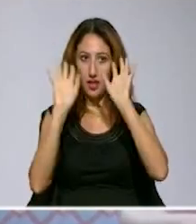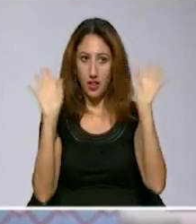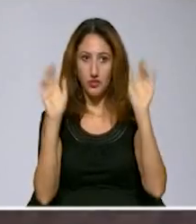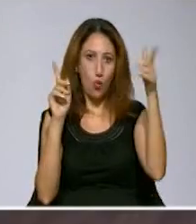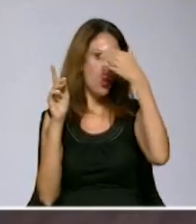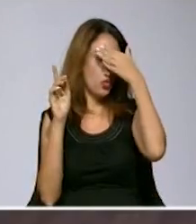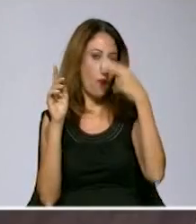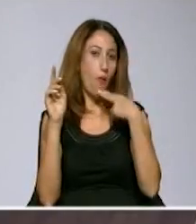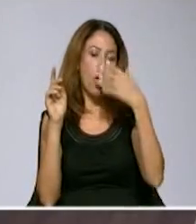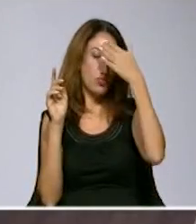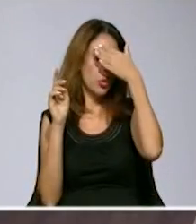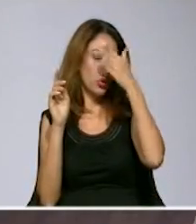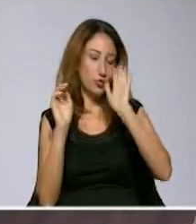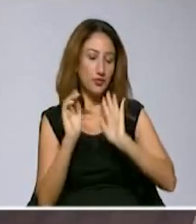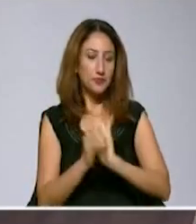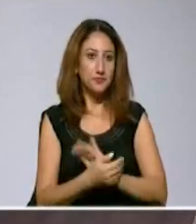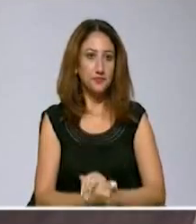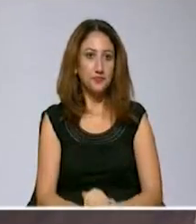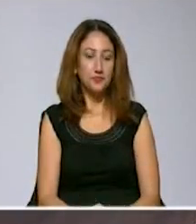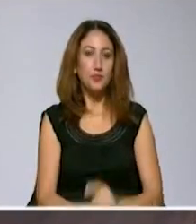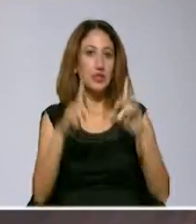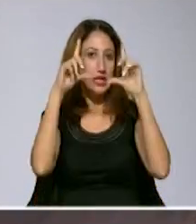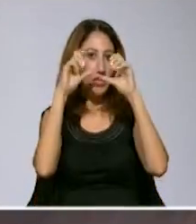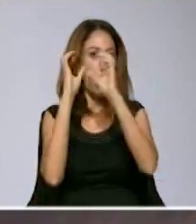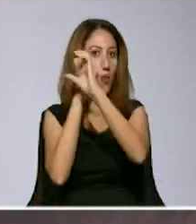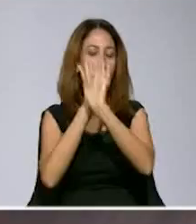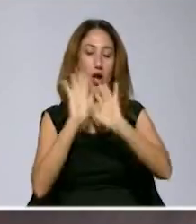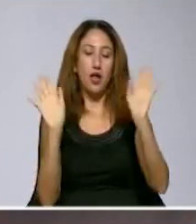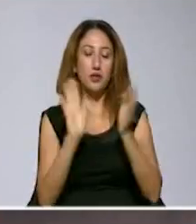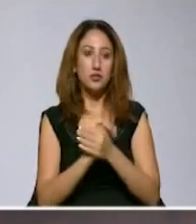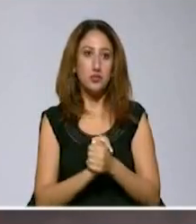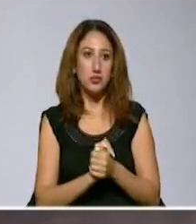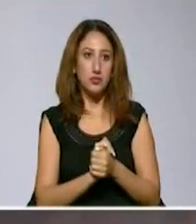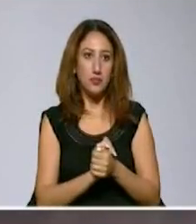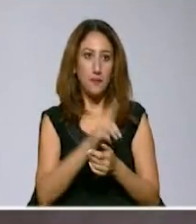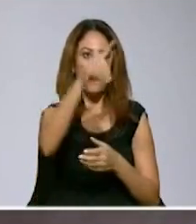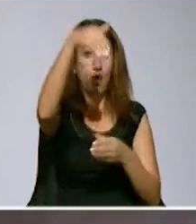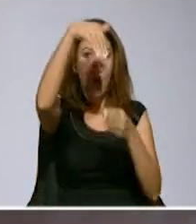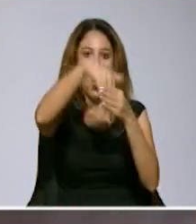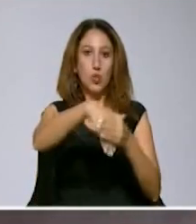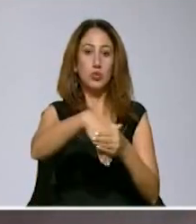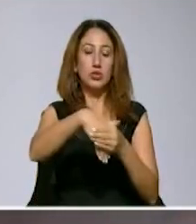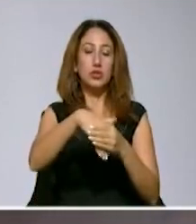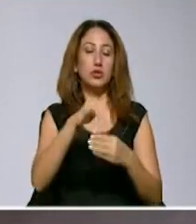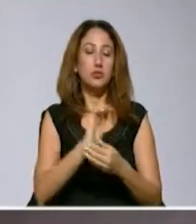خلاص صورناهم. خلاص يا عزام. ماشي. اوكي، حط كارت حضرتك في اي مكان.